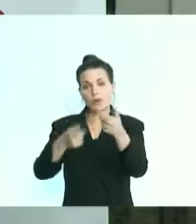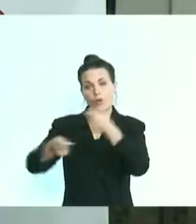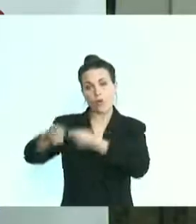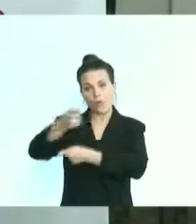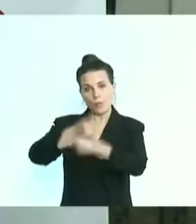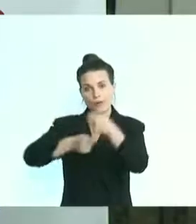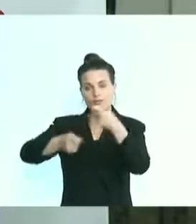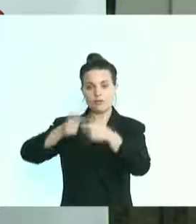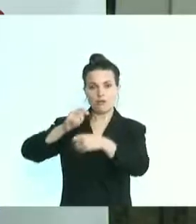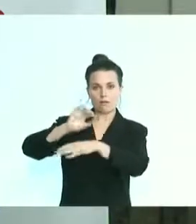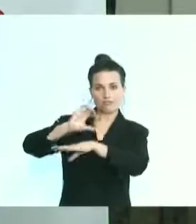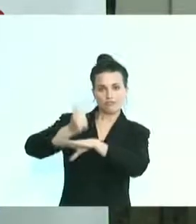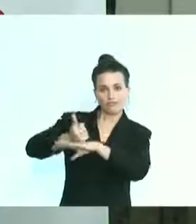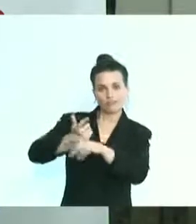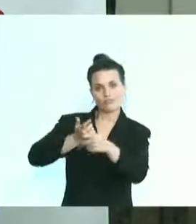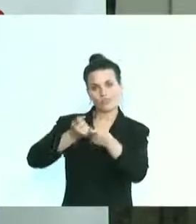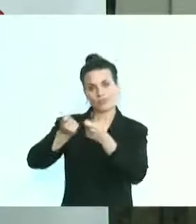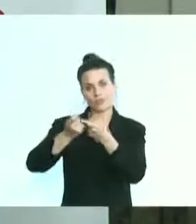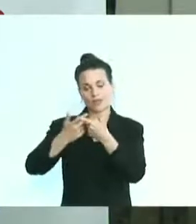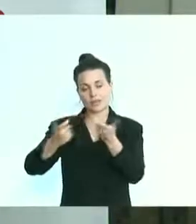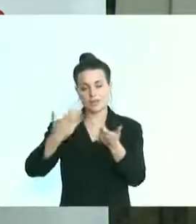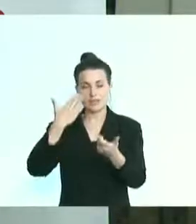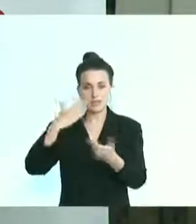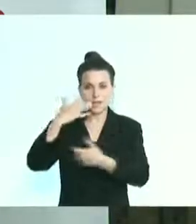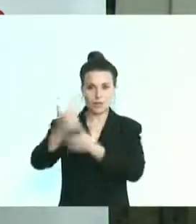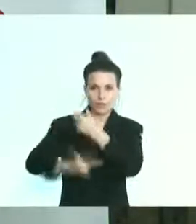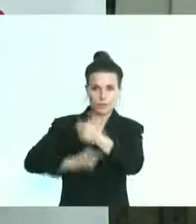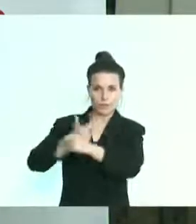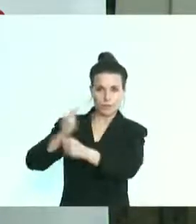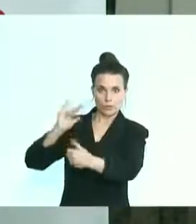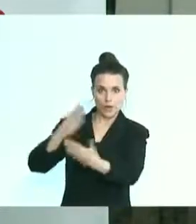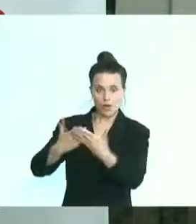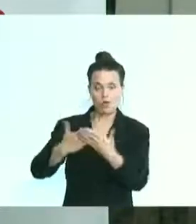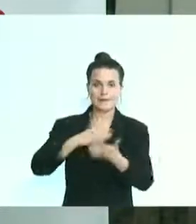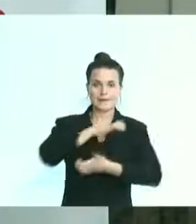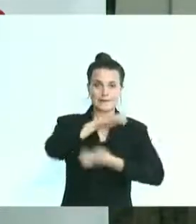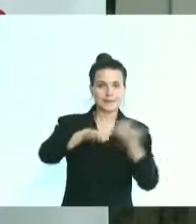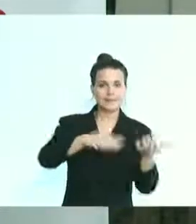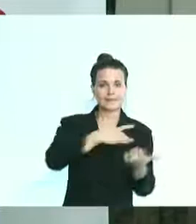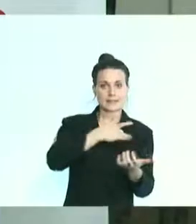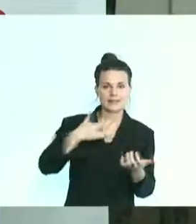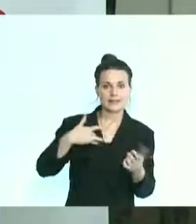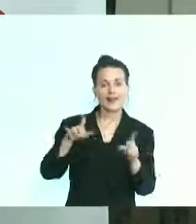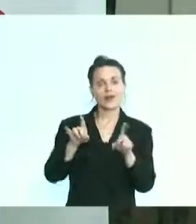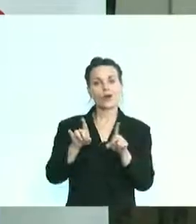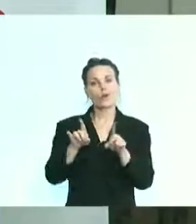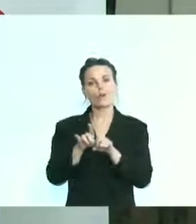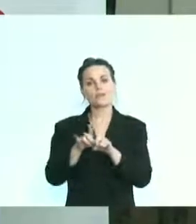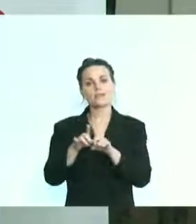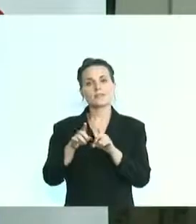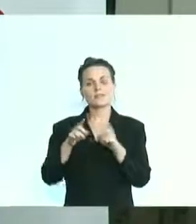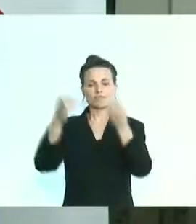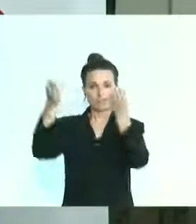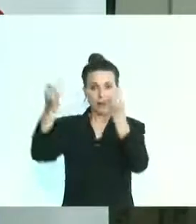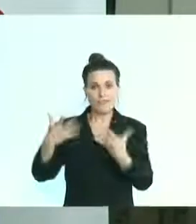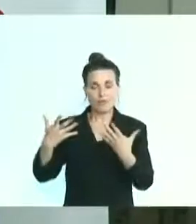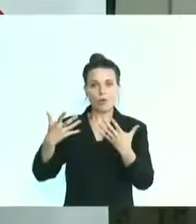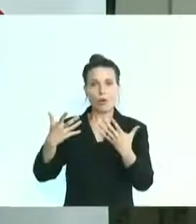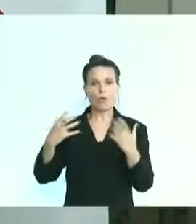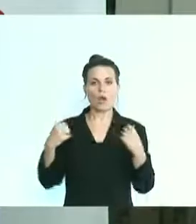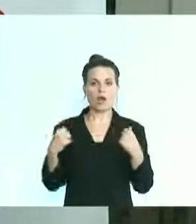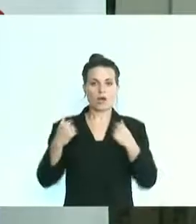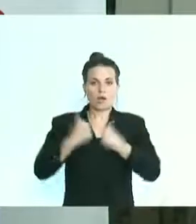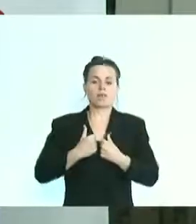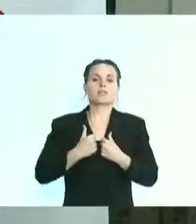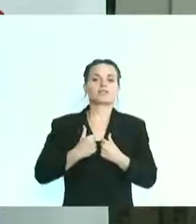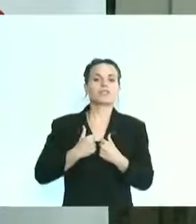depuis presque 2 ans, entre la crise sanitaire, les problématiques qu'on a eues aussi sur les gilets jaunes, qui ont énormément freiné l'activité